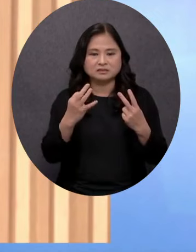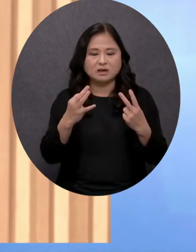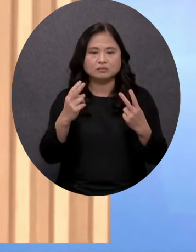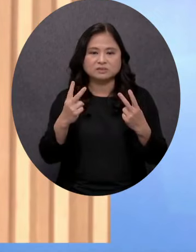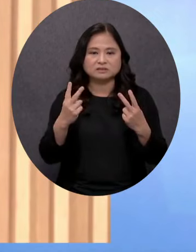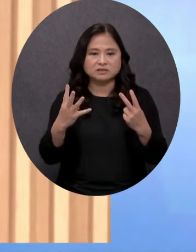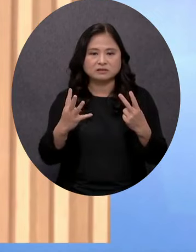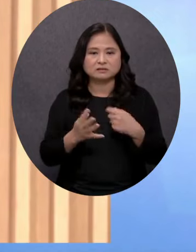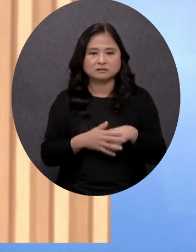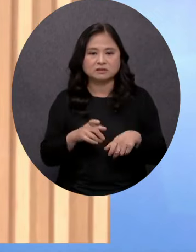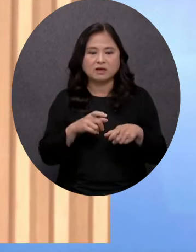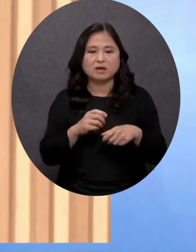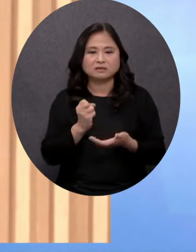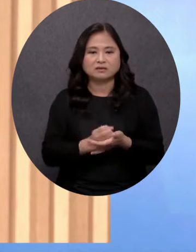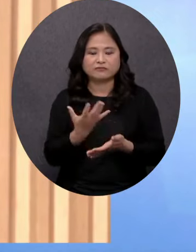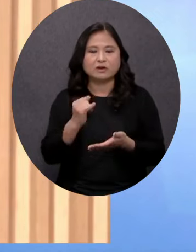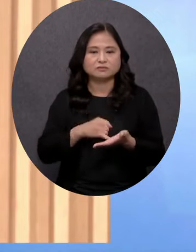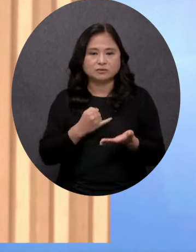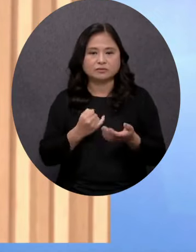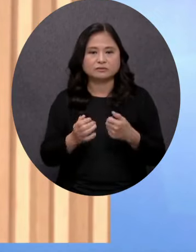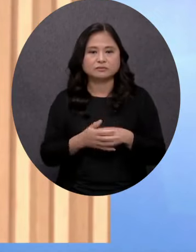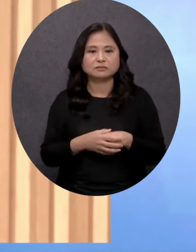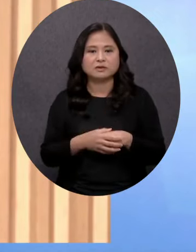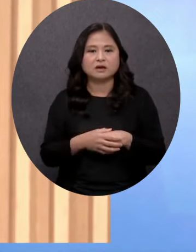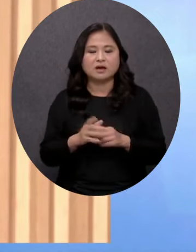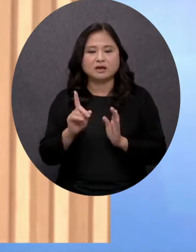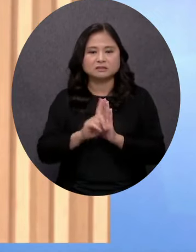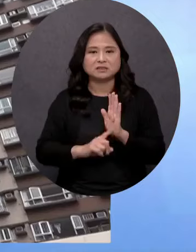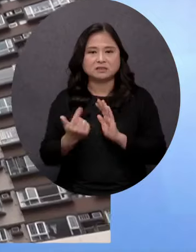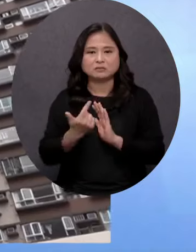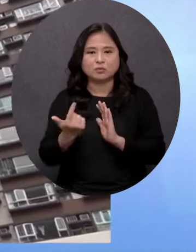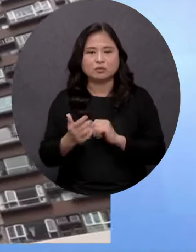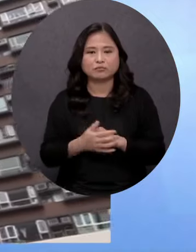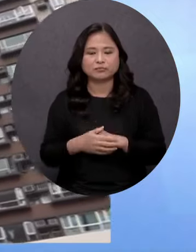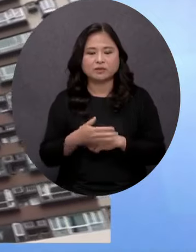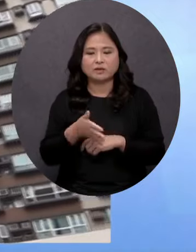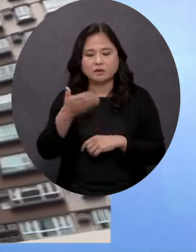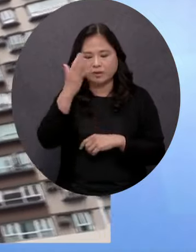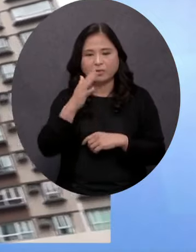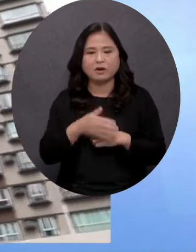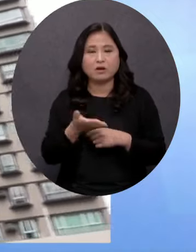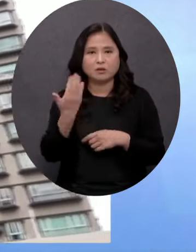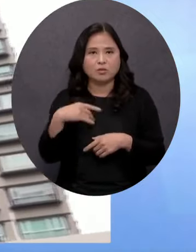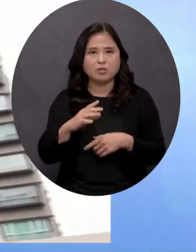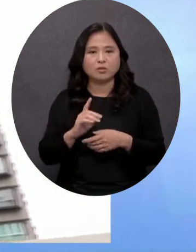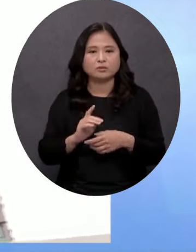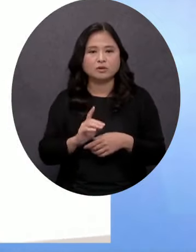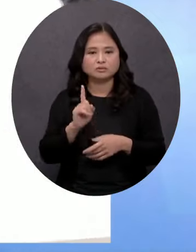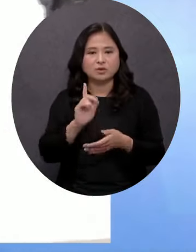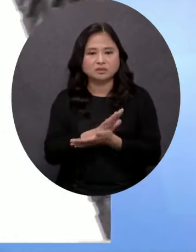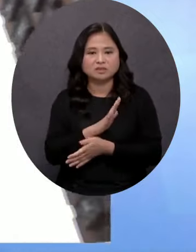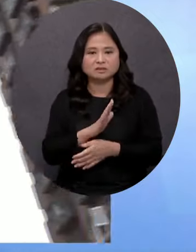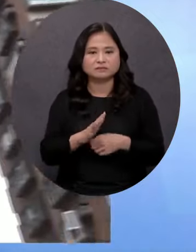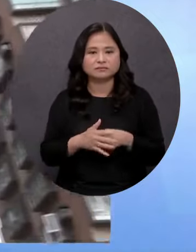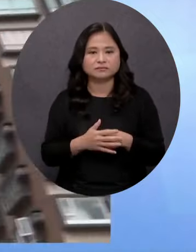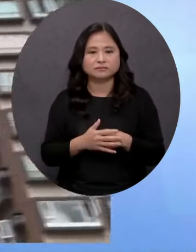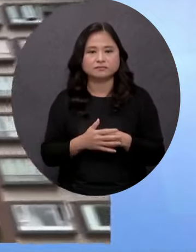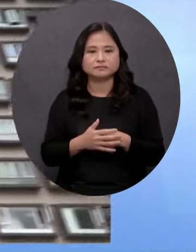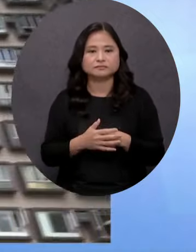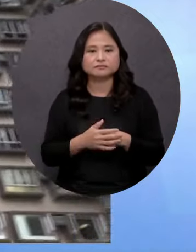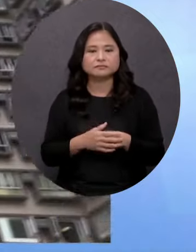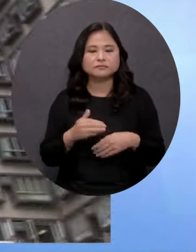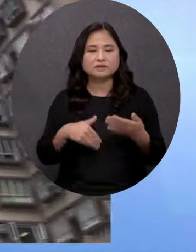个印花税收確實個跌幅就比較大，大家都明白啦。喺去年咧，過去一年咧，就其實係